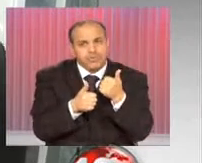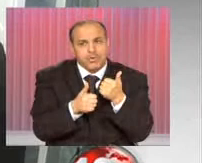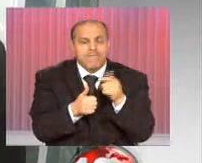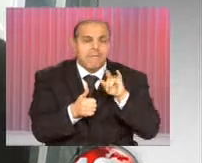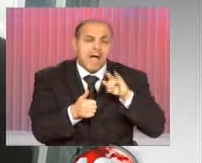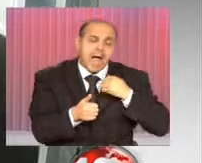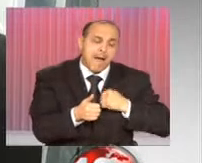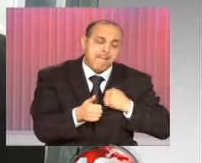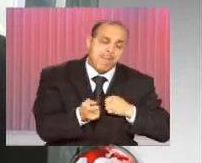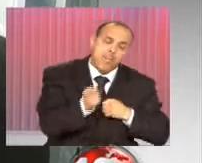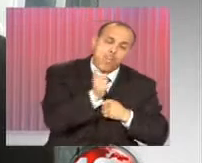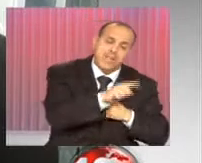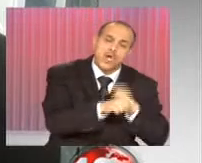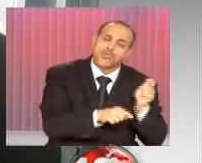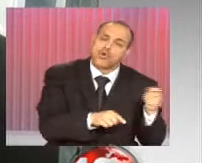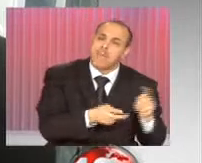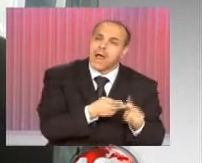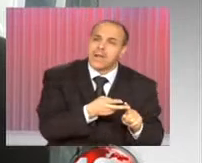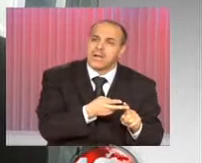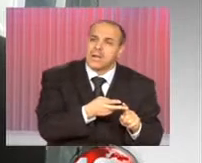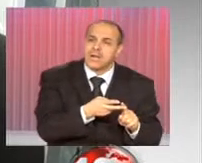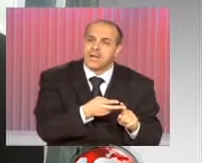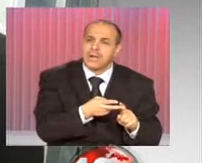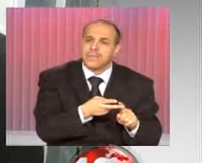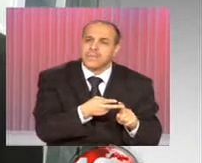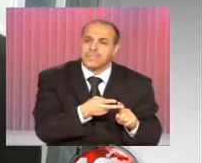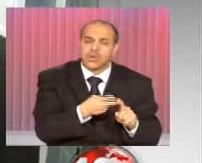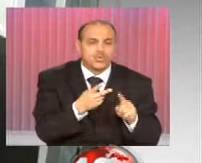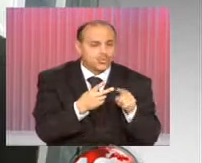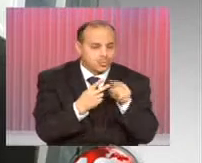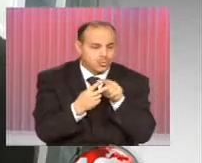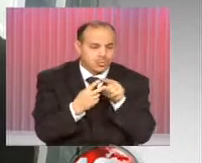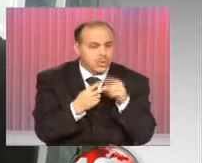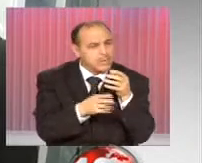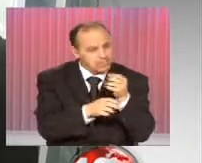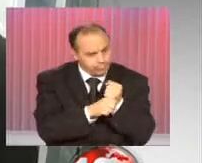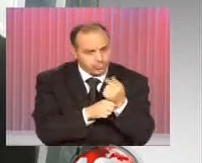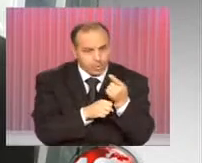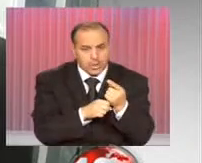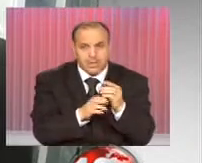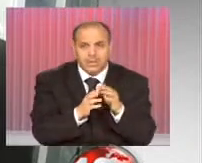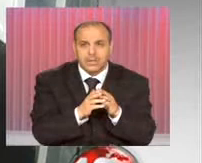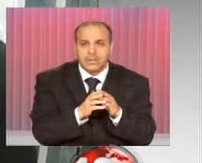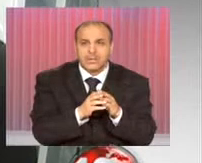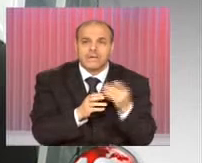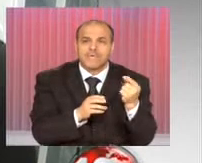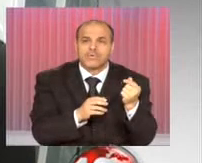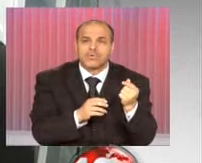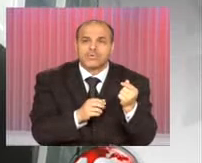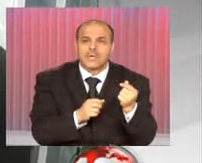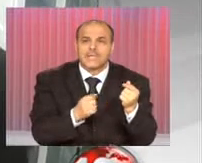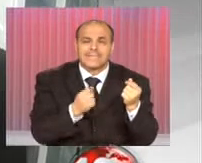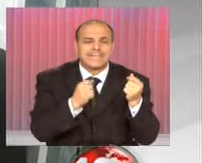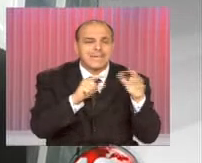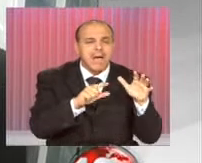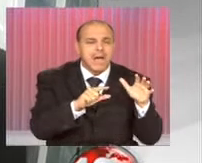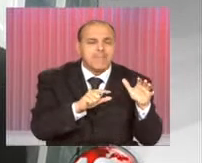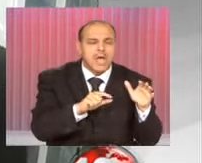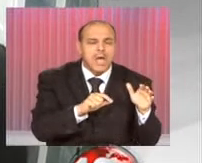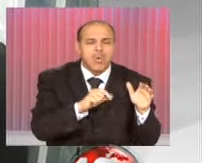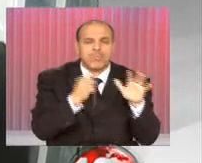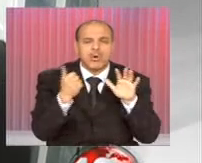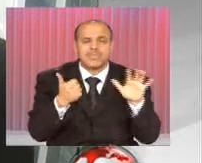حمام الاخر اللي هو حمام عادي معناه على جزئين. الحمام هذا نعتبره مكسب. الحمام هذا تكلف 768